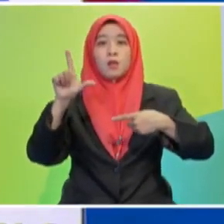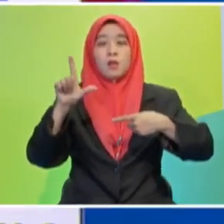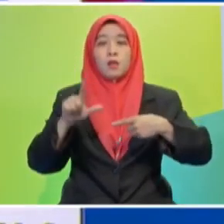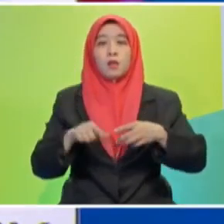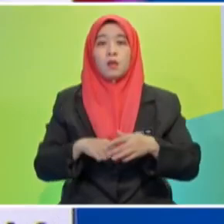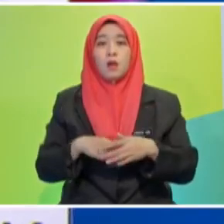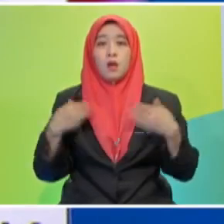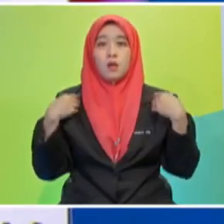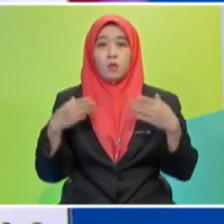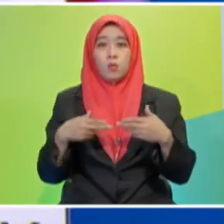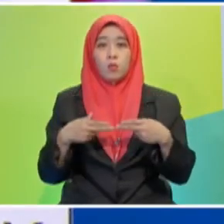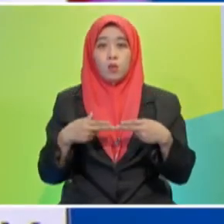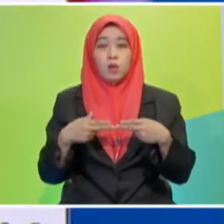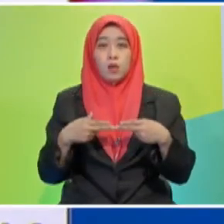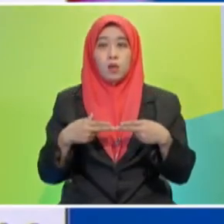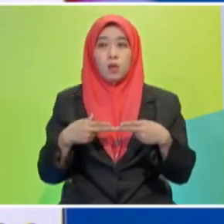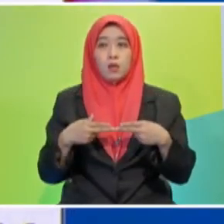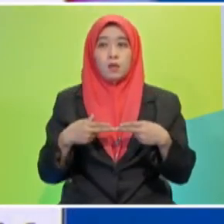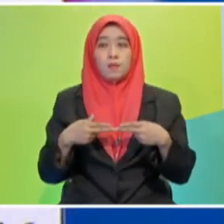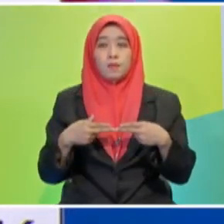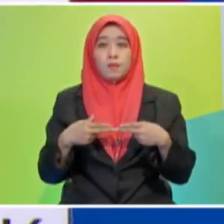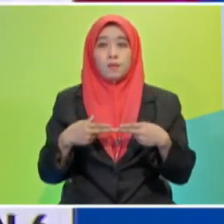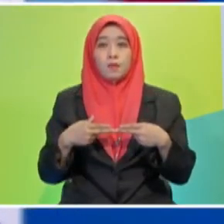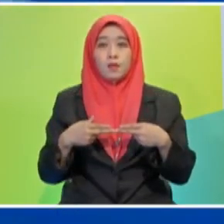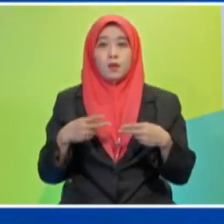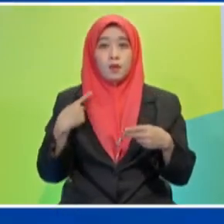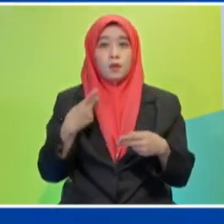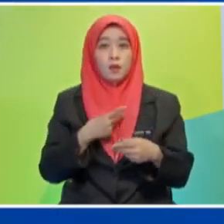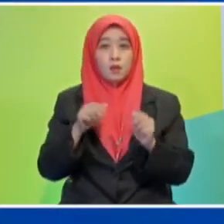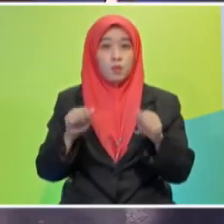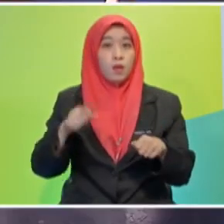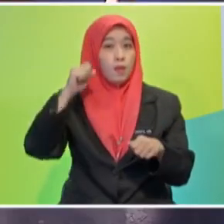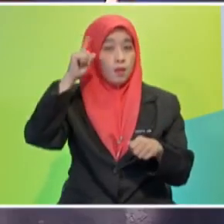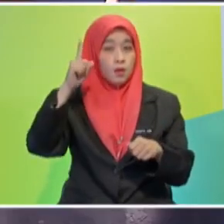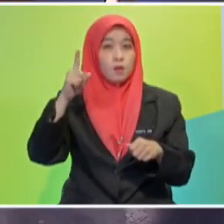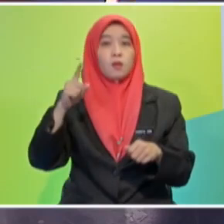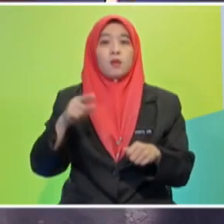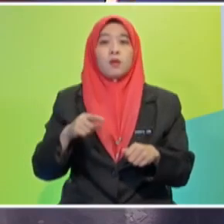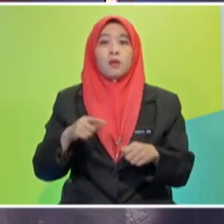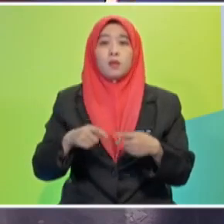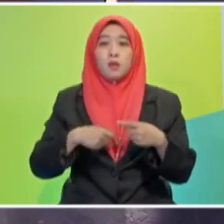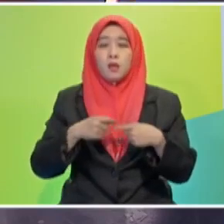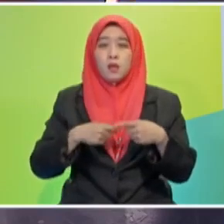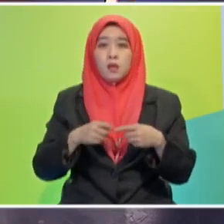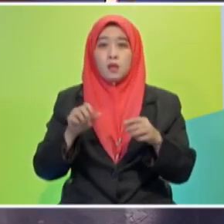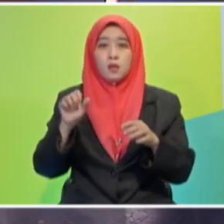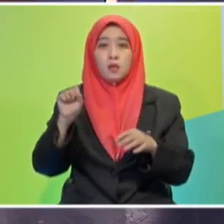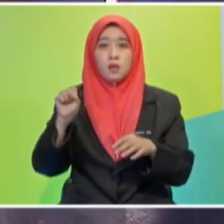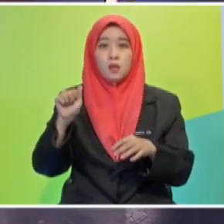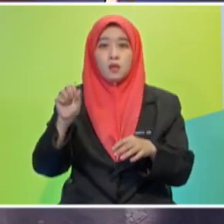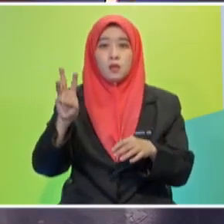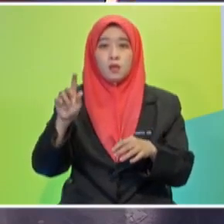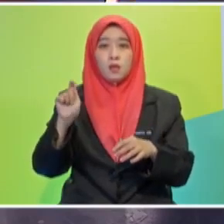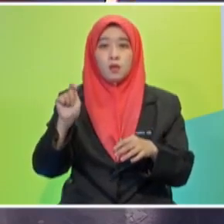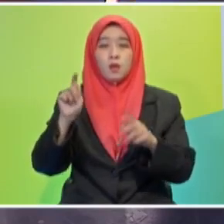ialah apa? Tali sawat. Jadi kat situ kita dah boleh faham dah. Okey, nak tak nak tali sawat ni kena ada. Nak tak nak motor ni kena ada. Nak